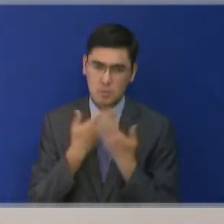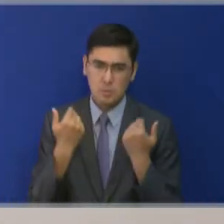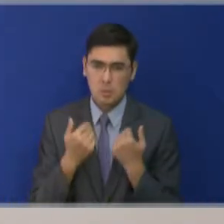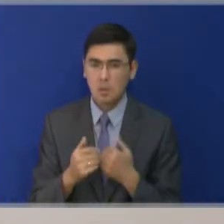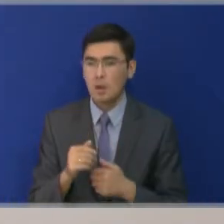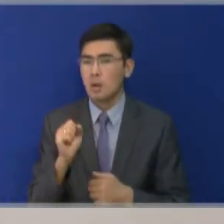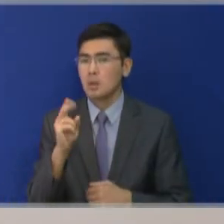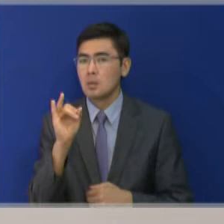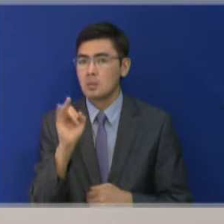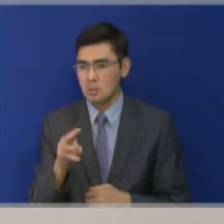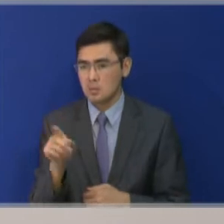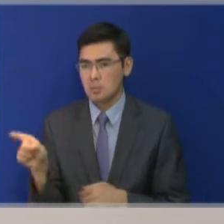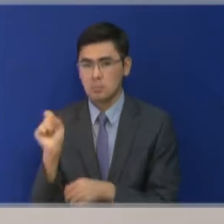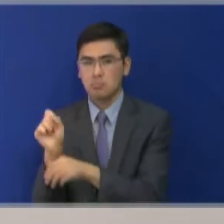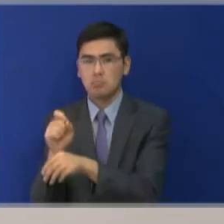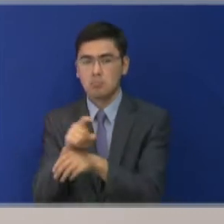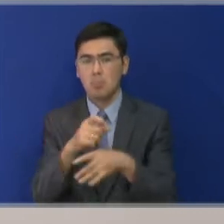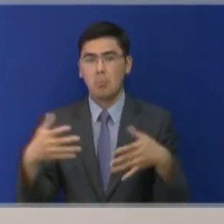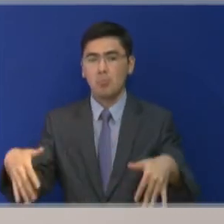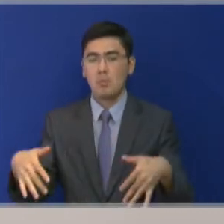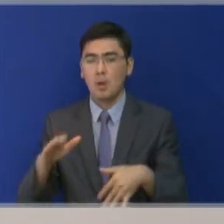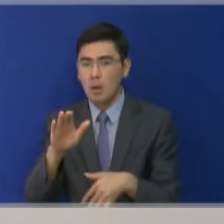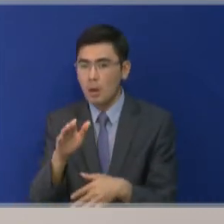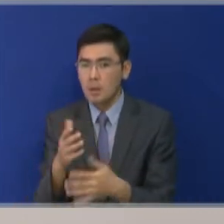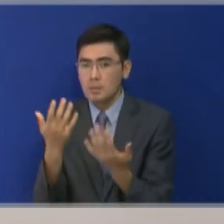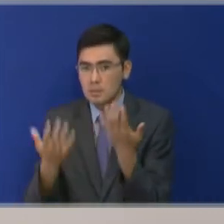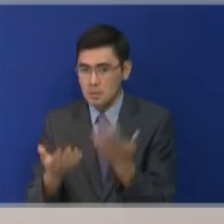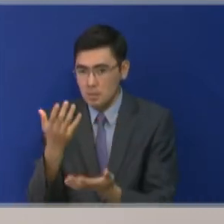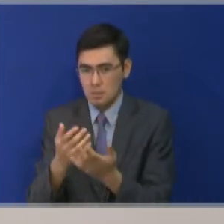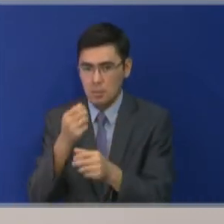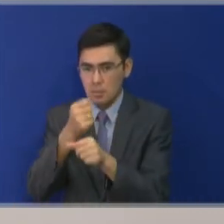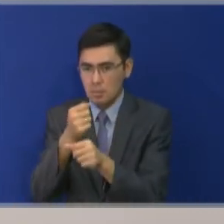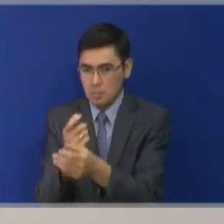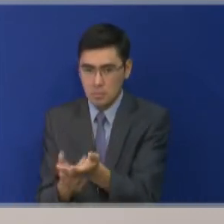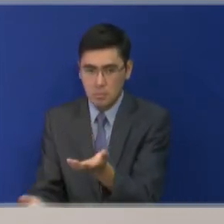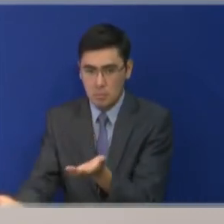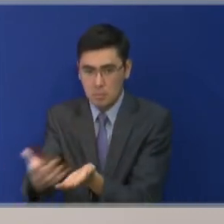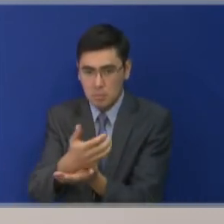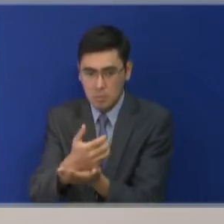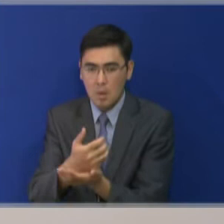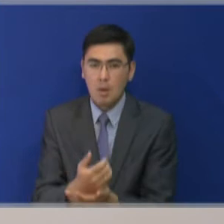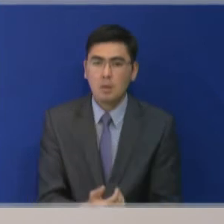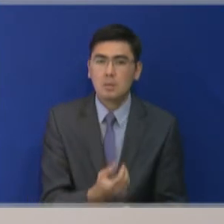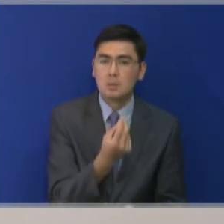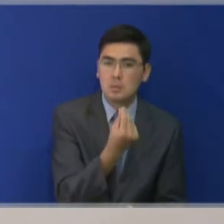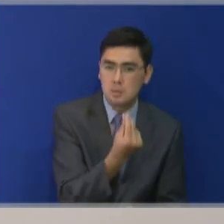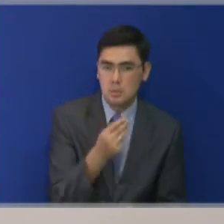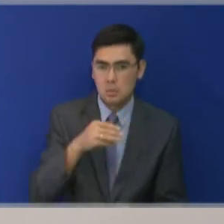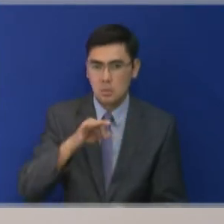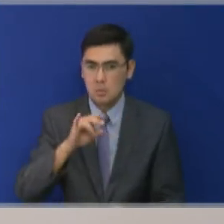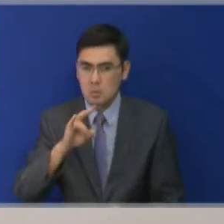әкімдеріне жүктеп қойдыңыз деген облыс әкімі, егер еңбек өнімділігі артса, онда неге ол ақшамен немесе тоннамен көрсетілмейді